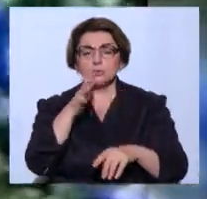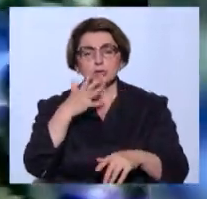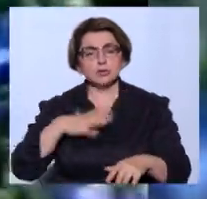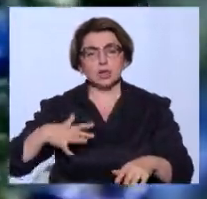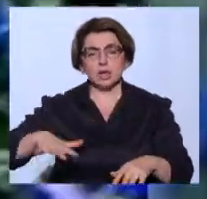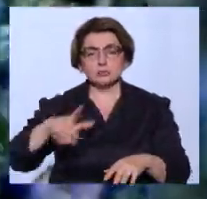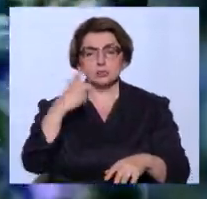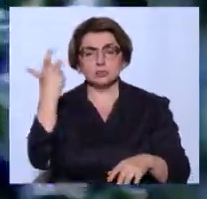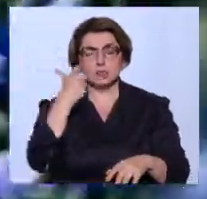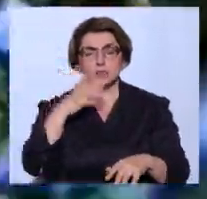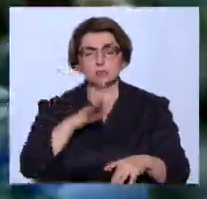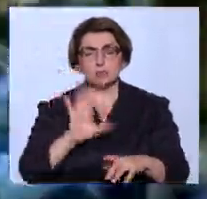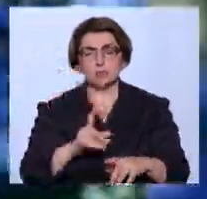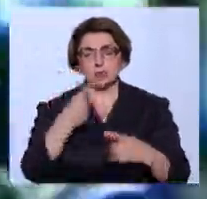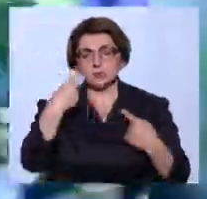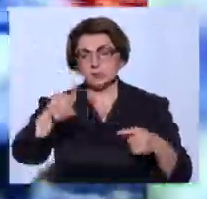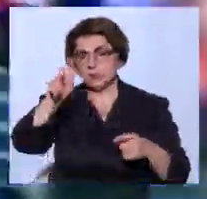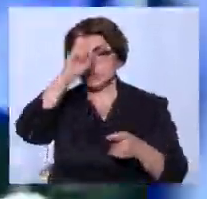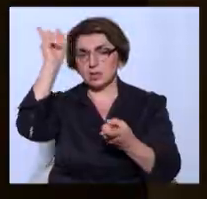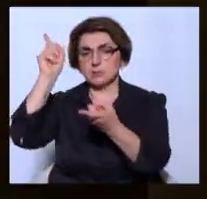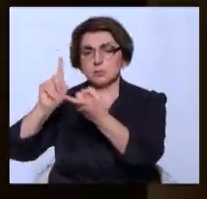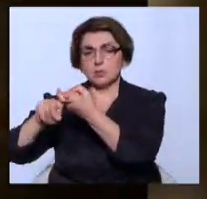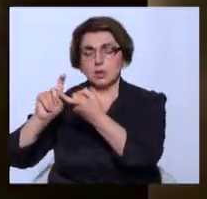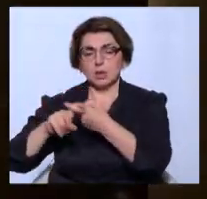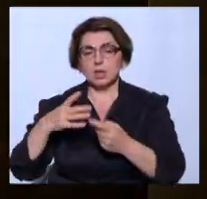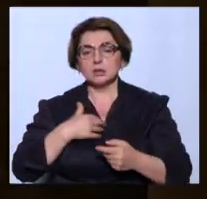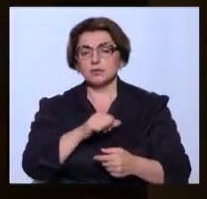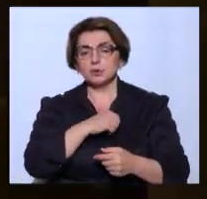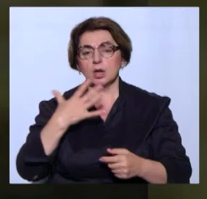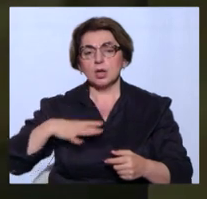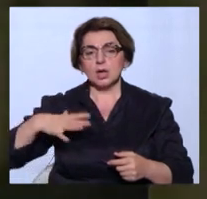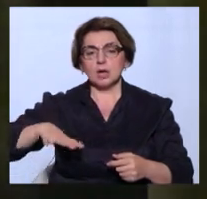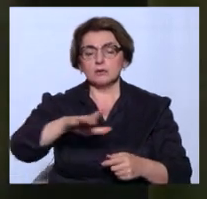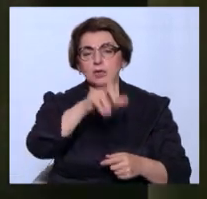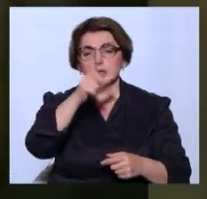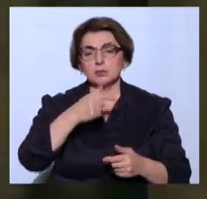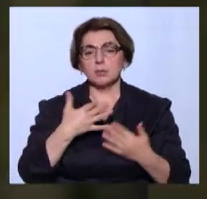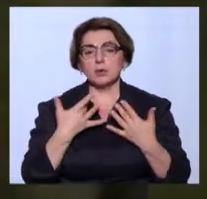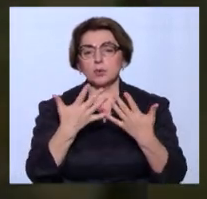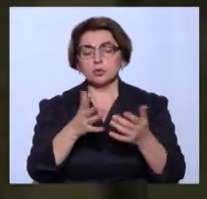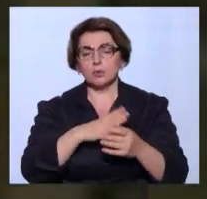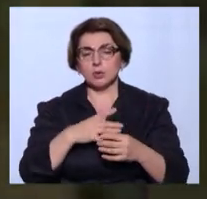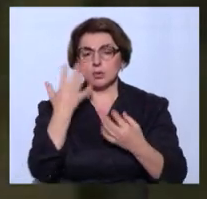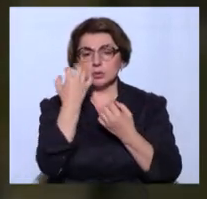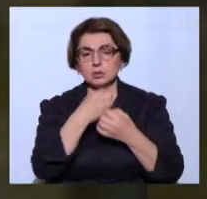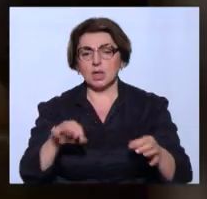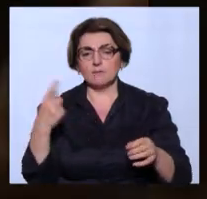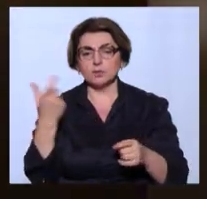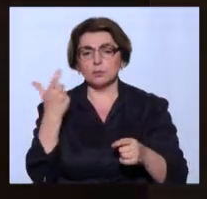სხვა ქვეყნის შემადგენლობაში შედიოდა და ითხოვდნენ დამოუკიდებლობას. თუმცა სამწუხაროდ ისე მოხდა,